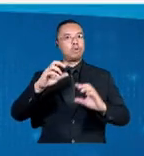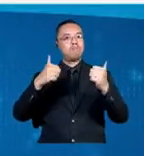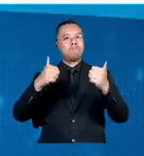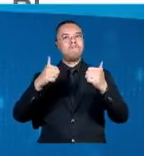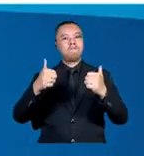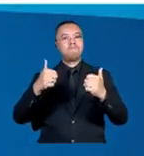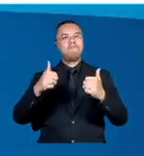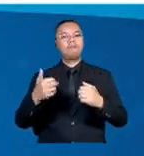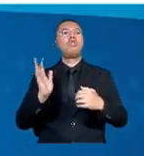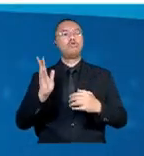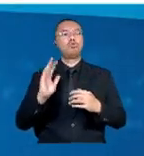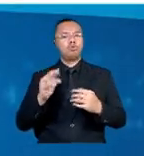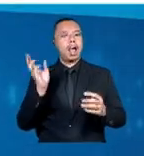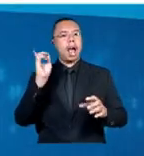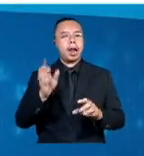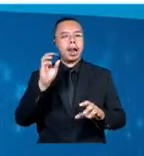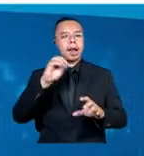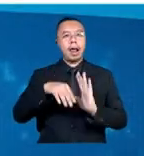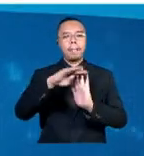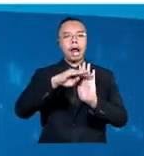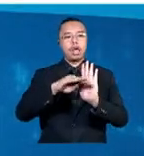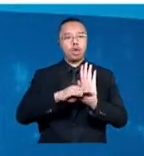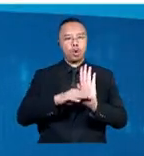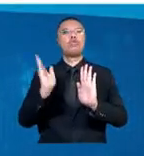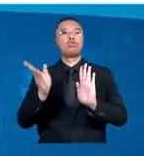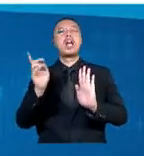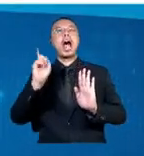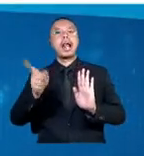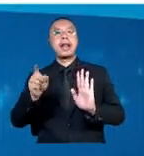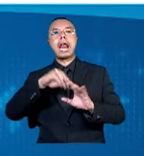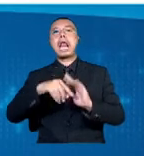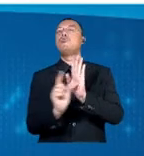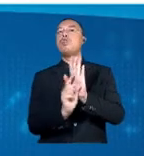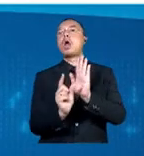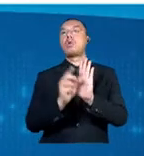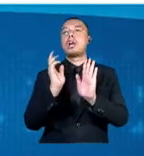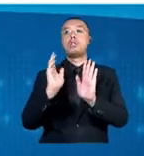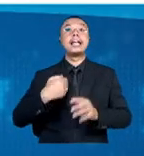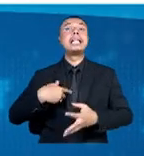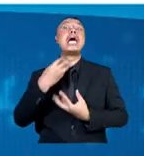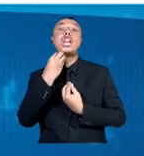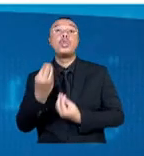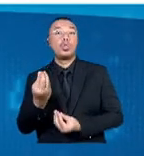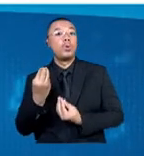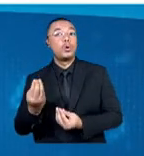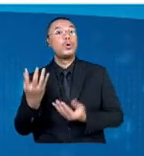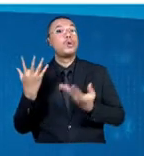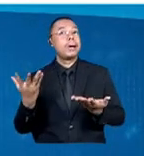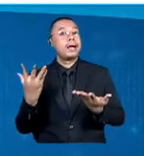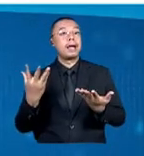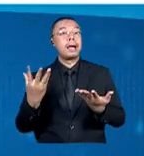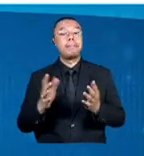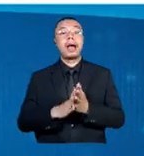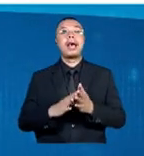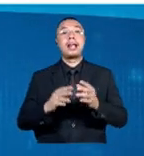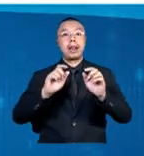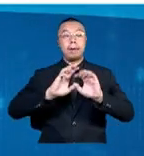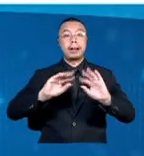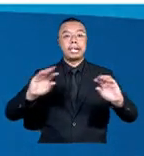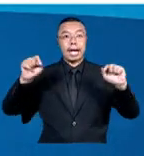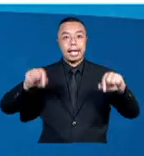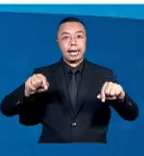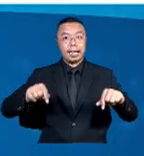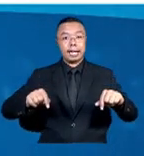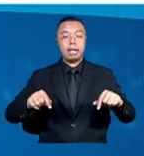matang sebetulnya ya, sudah tertera dalam peraturan, sudah tertera dalam undang-undang, kita nantikan saja bagaimana realisasinya.